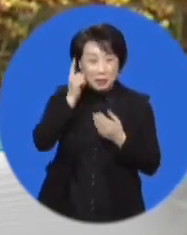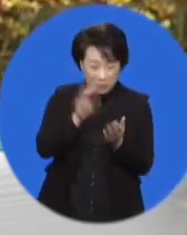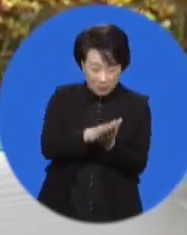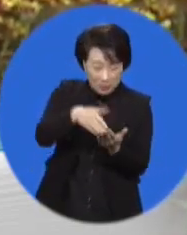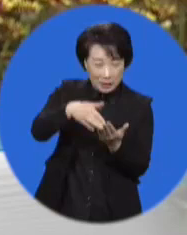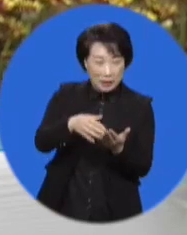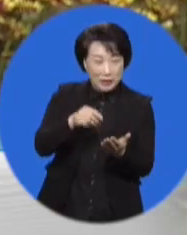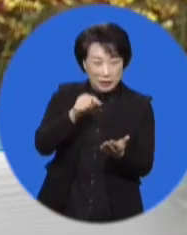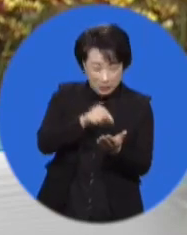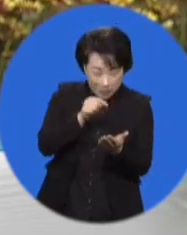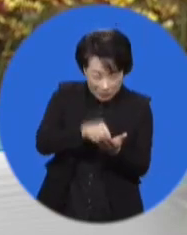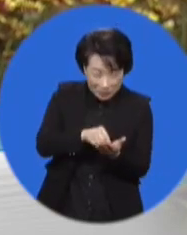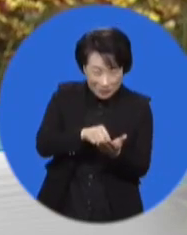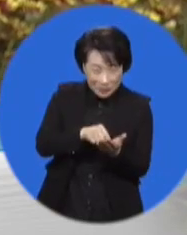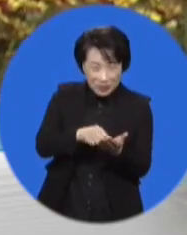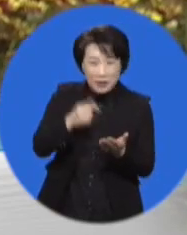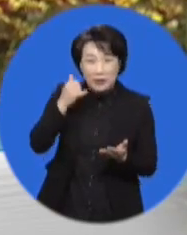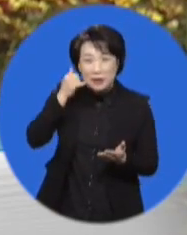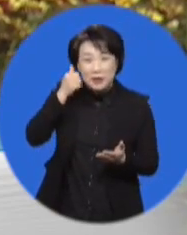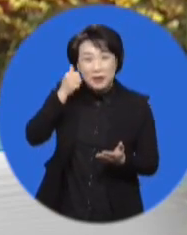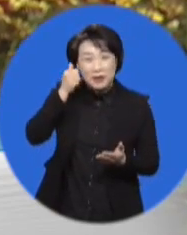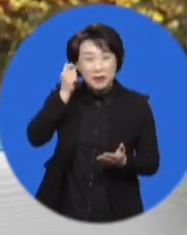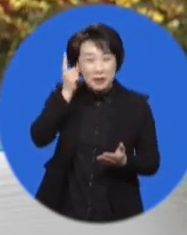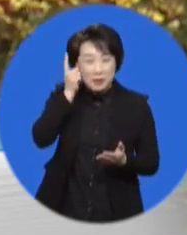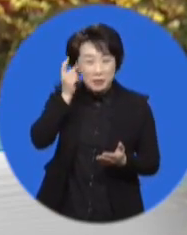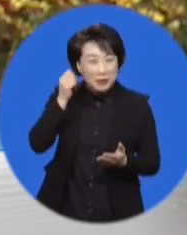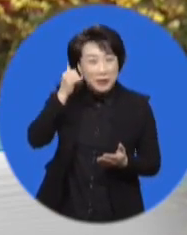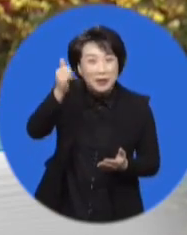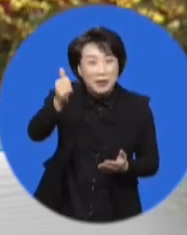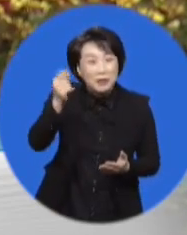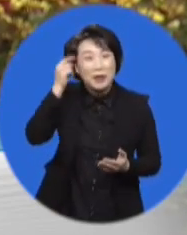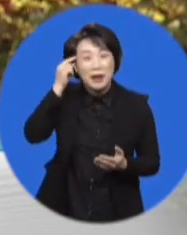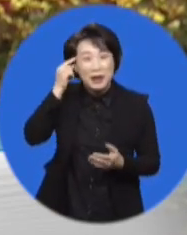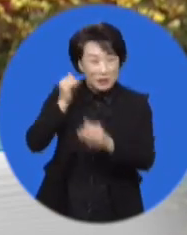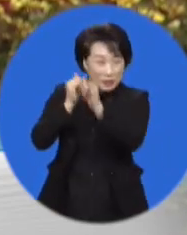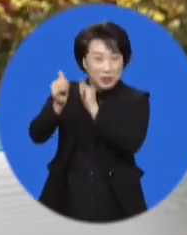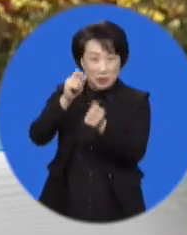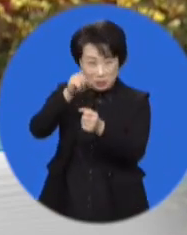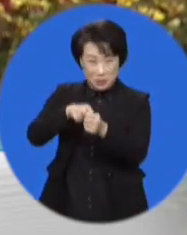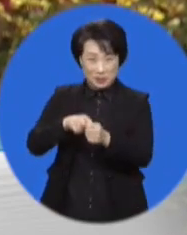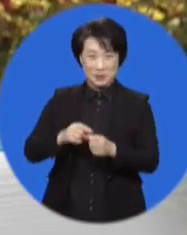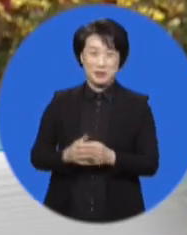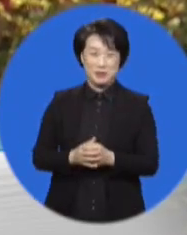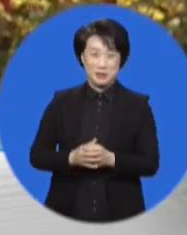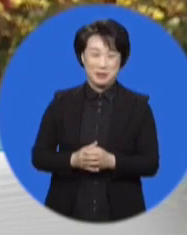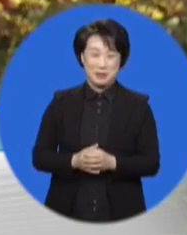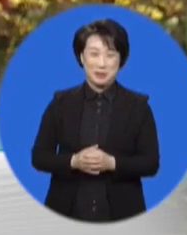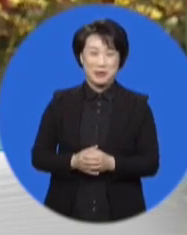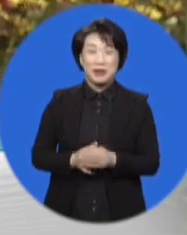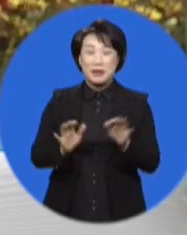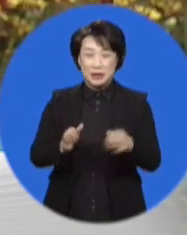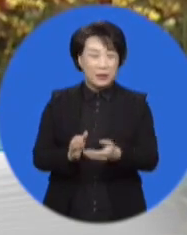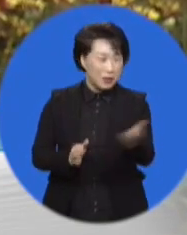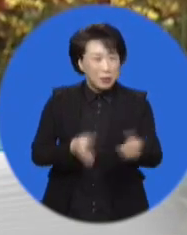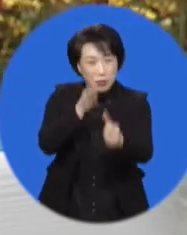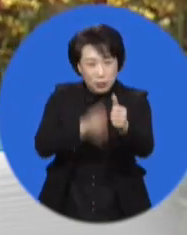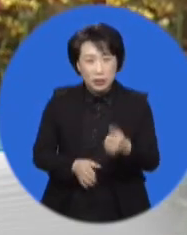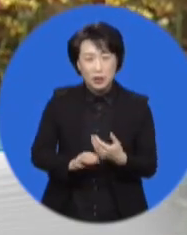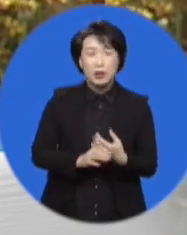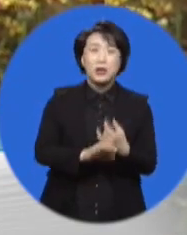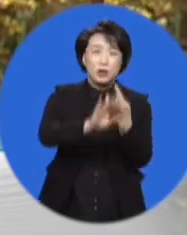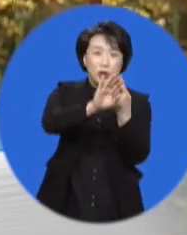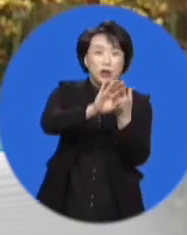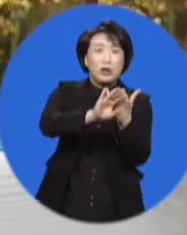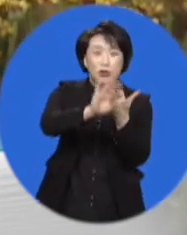것은 전화를 하고 전화를 받기 위해서 가져요. 간절히 비옵나니 쓸데없는 유튜브